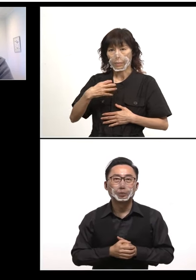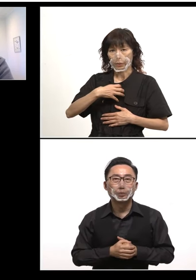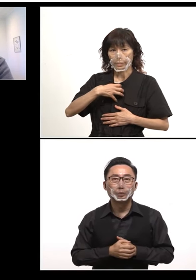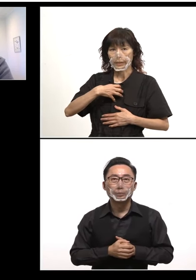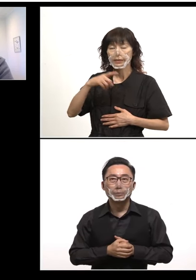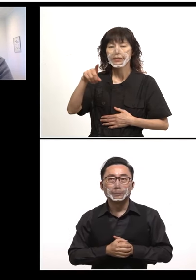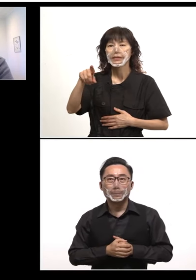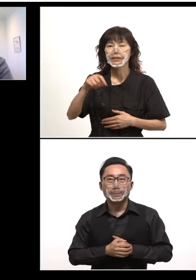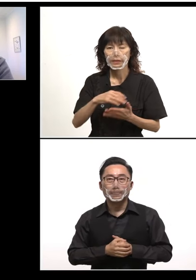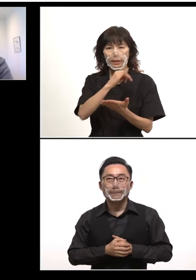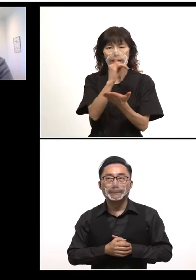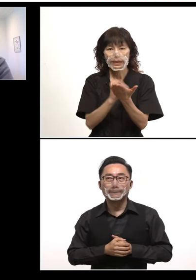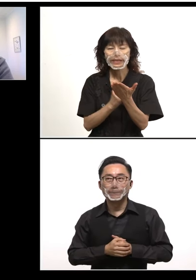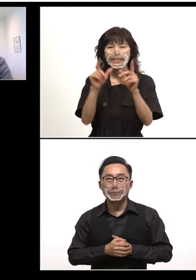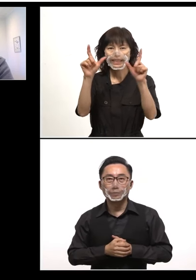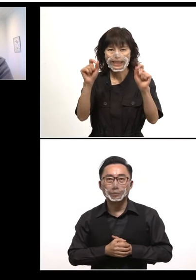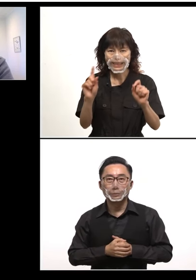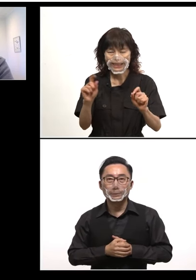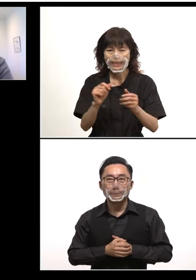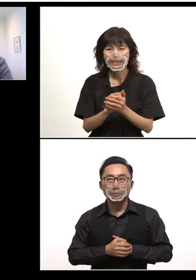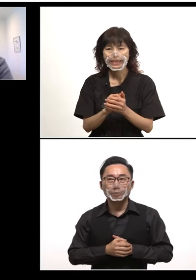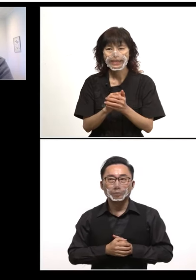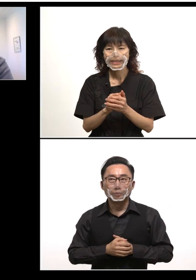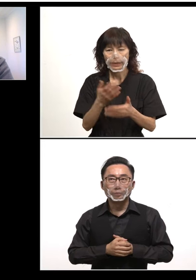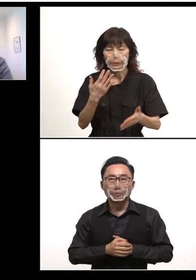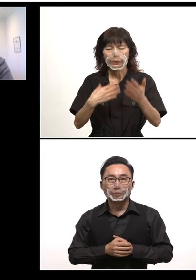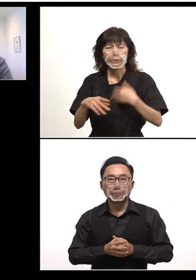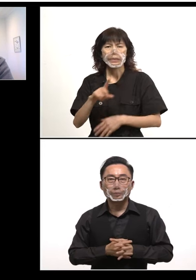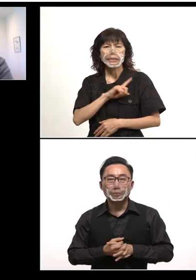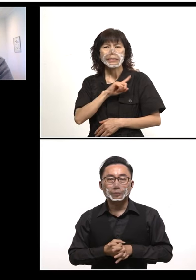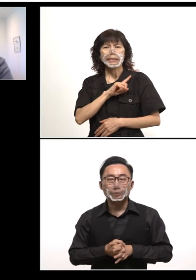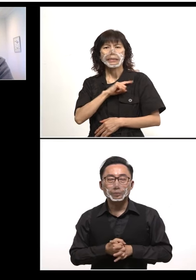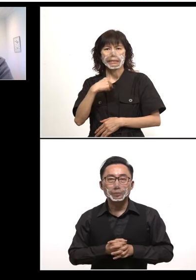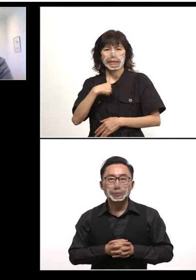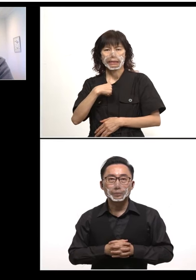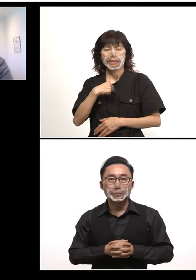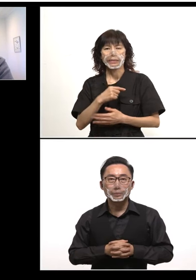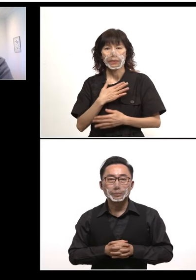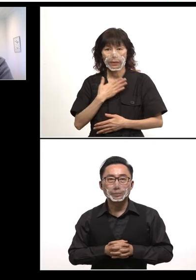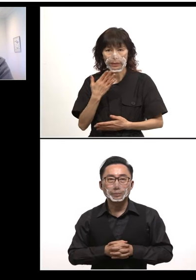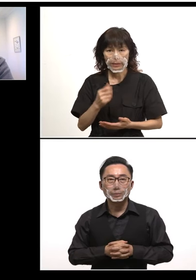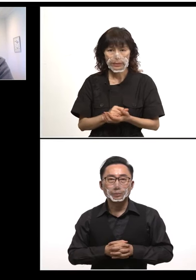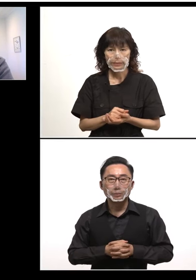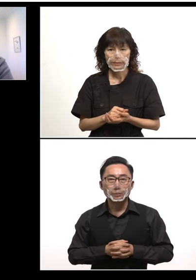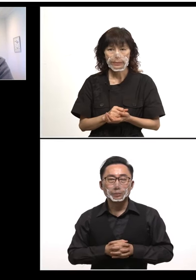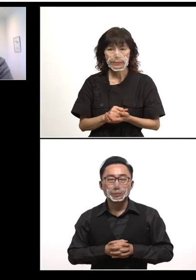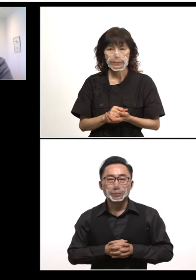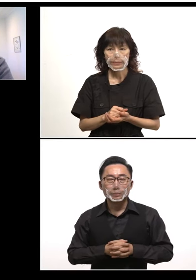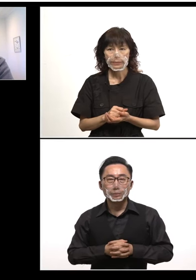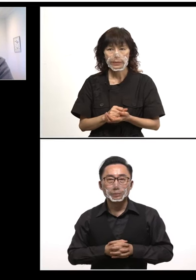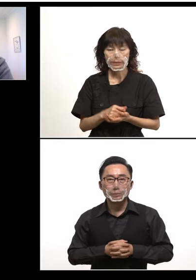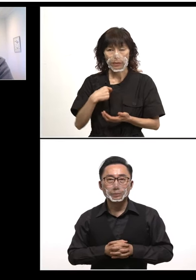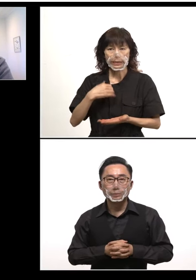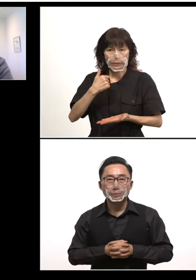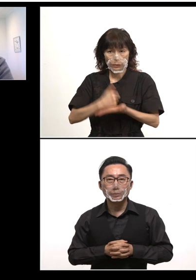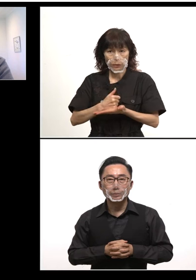實藝術就係一樣翻去自己嗰度。咁既然我哋存在喺呢一個地球